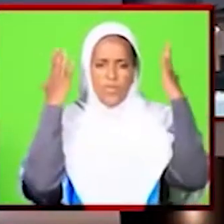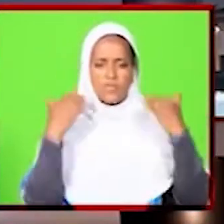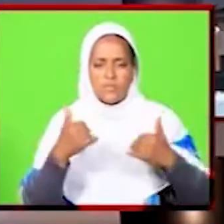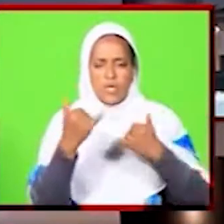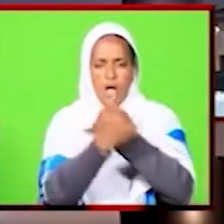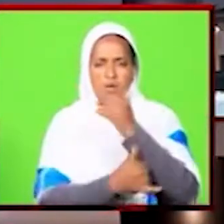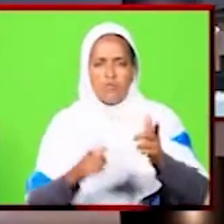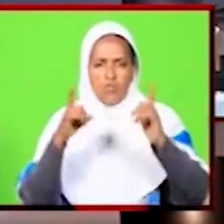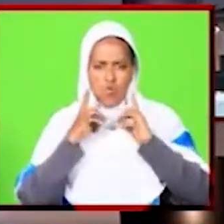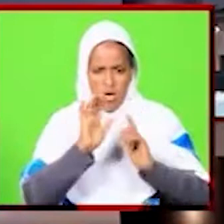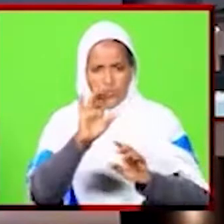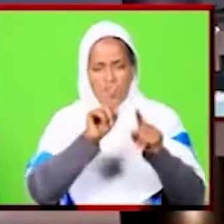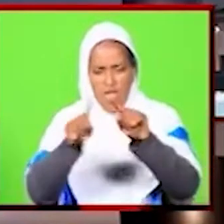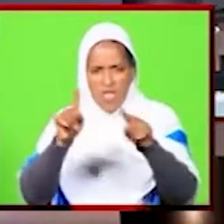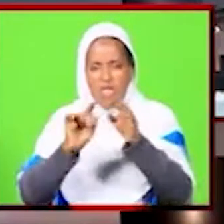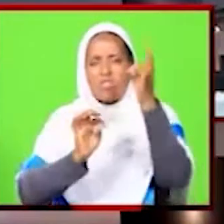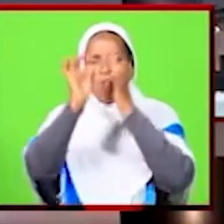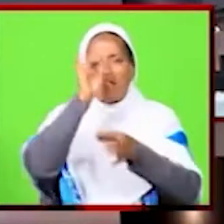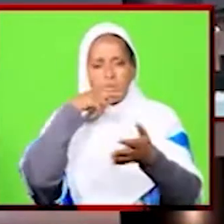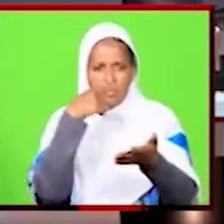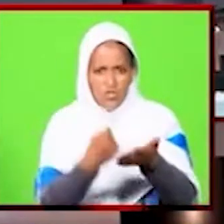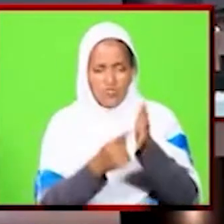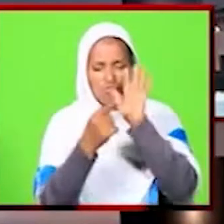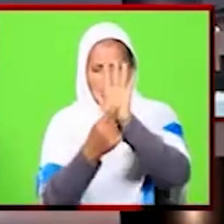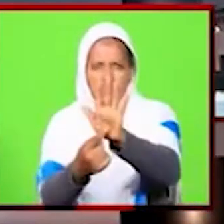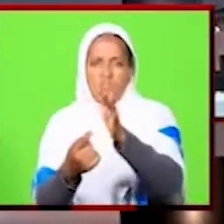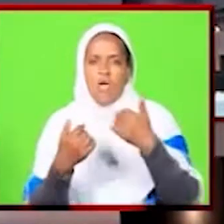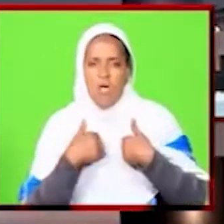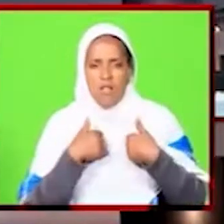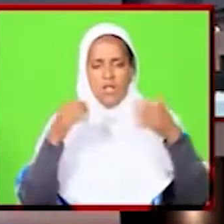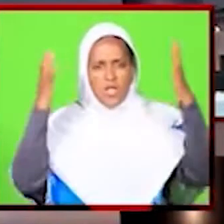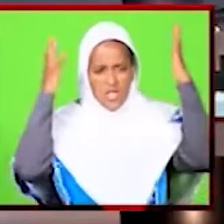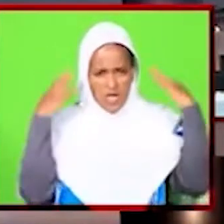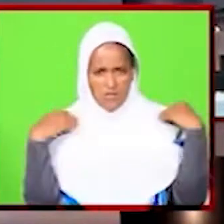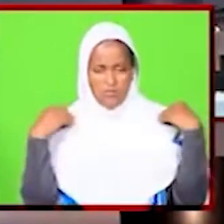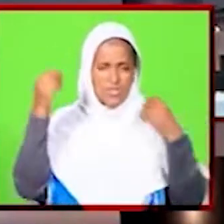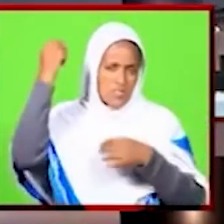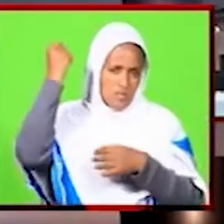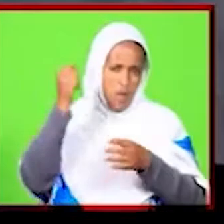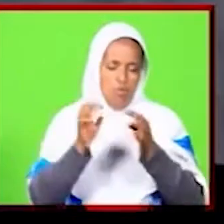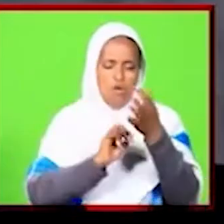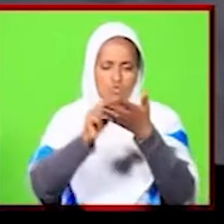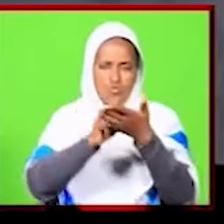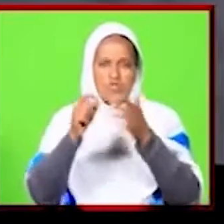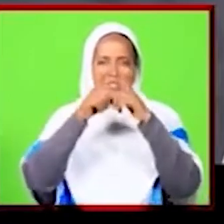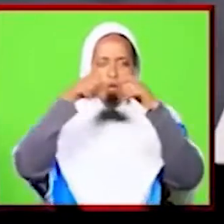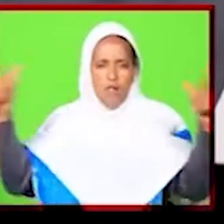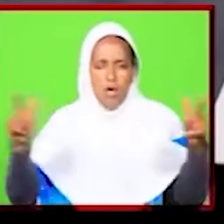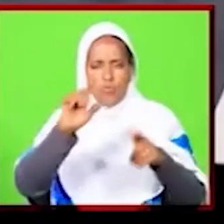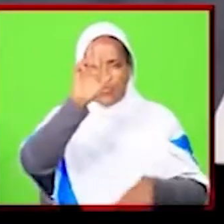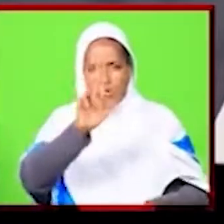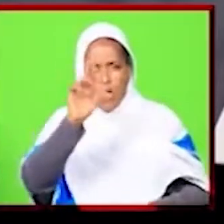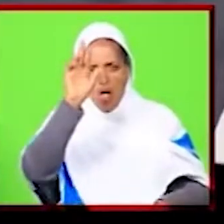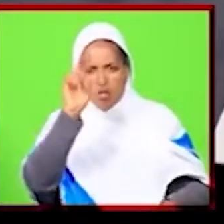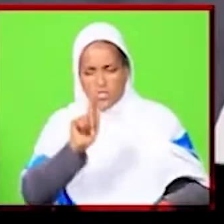መሻገራቸውን፣ እስራኤላውያን በግብፅ የኖሩ መሆናቸውን ሁሉ የተለያዩ የታሪክ ማስረጃዎች እያሳዩ ነው። የግብፅ